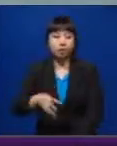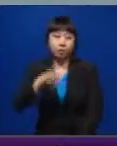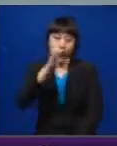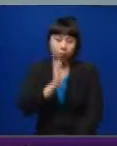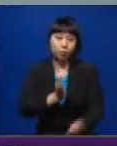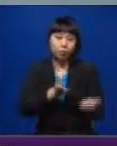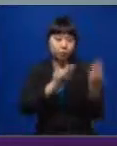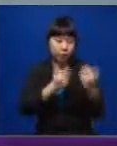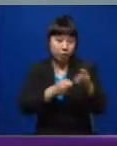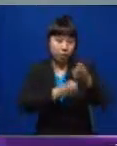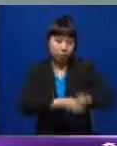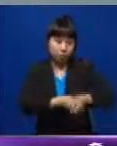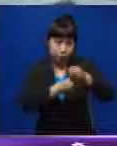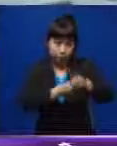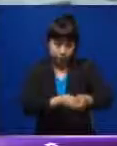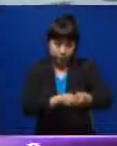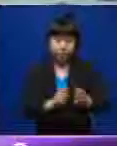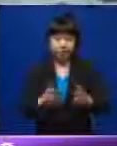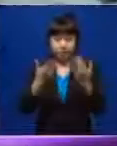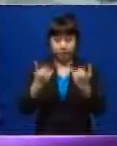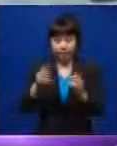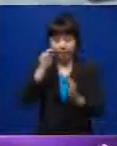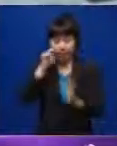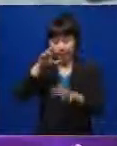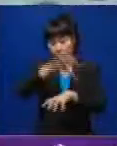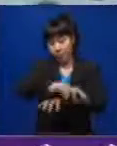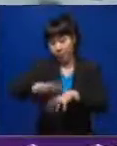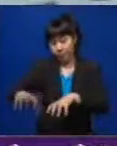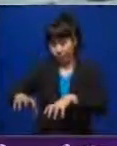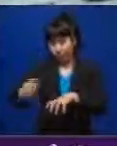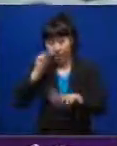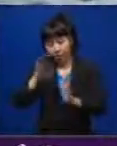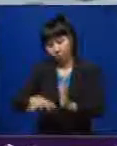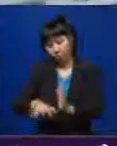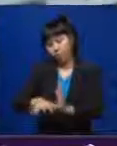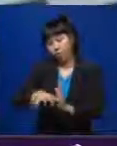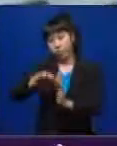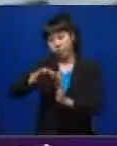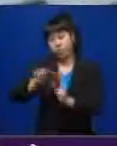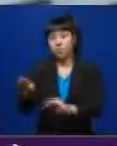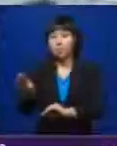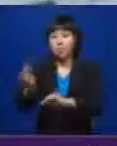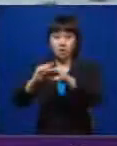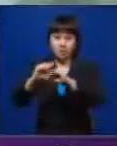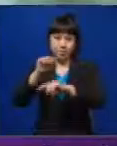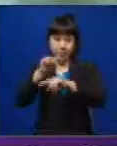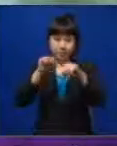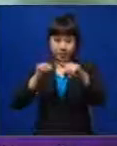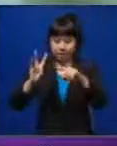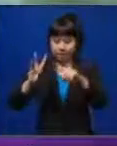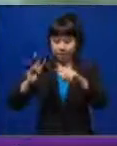ภคริโภค และการเกษตรล่าสุดอ่างเก็บน้ำแต่ละแห่งมีปริมันน้ำกักเกบเพิ่มขึ้นอยู่ที่ 100 ละ 75